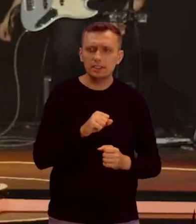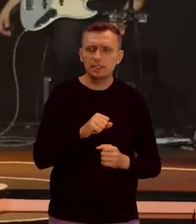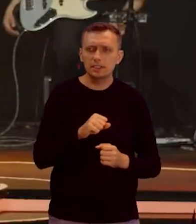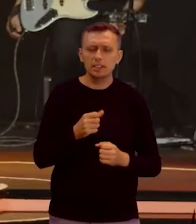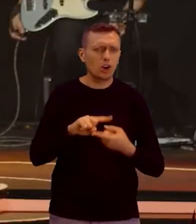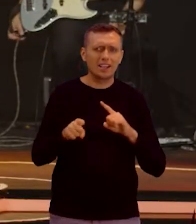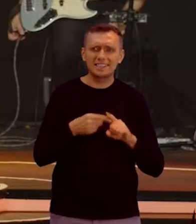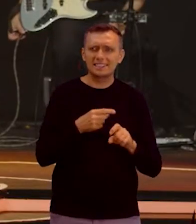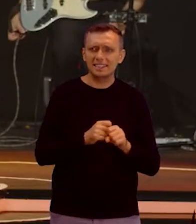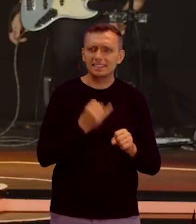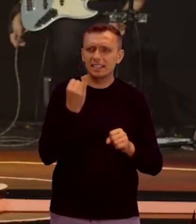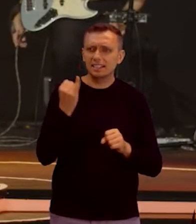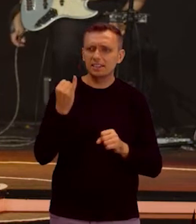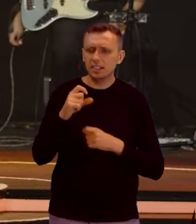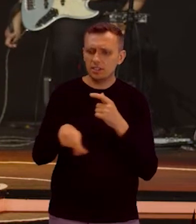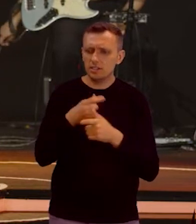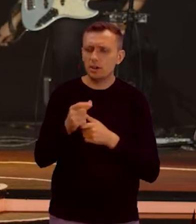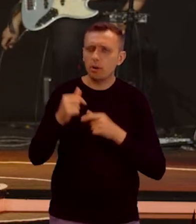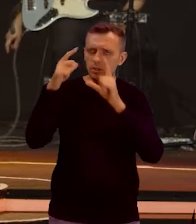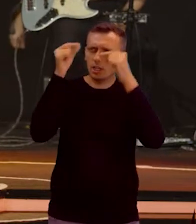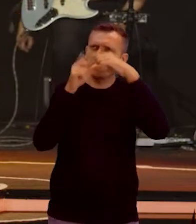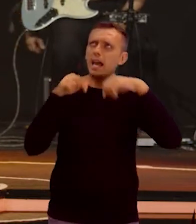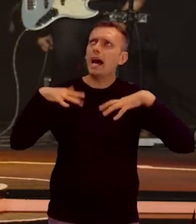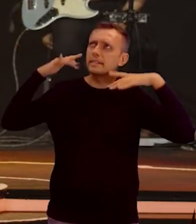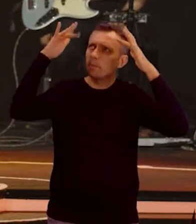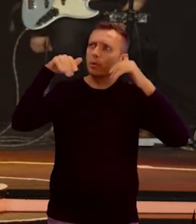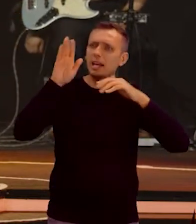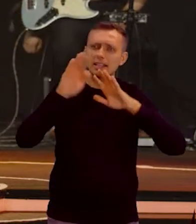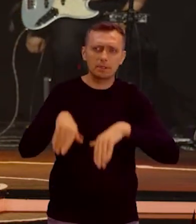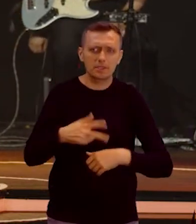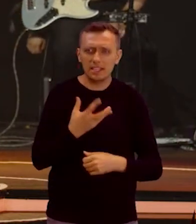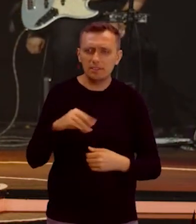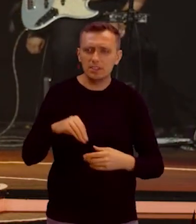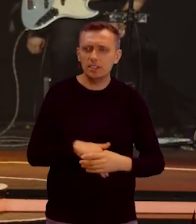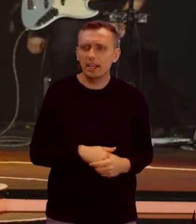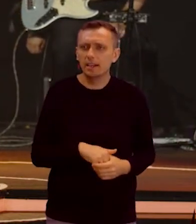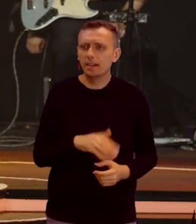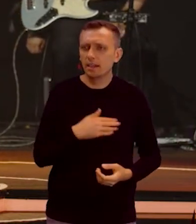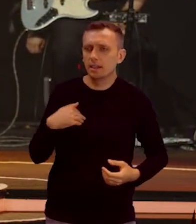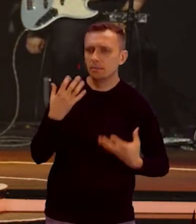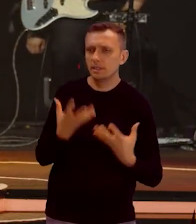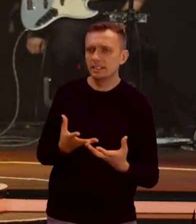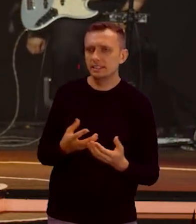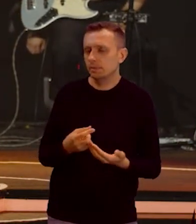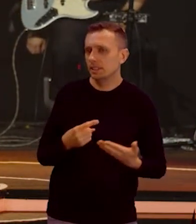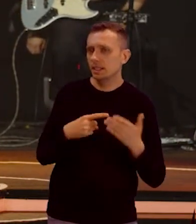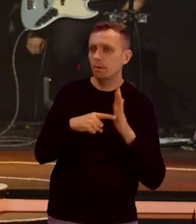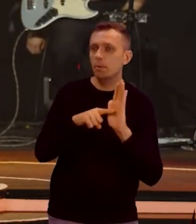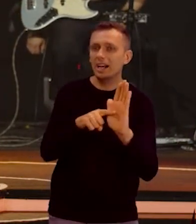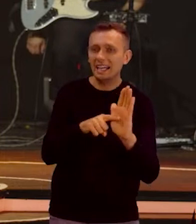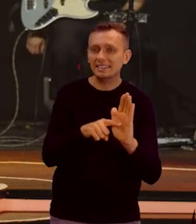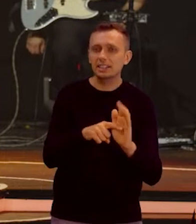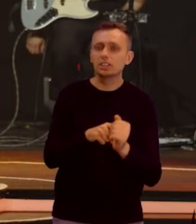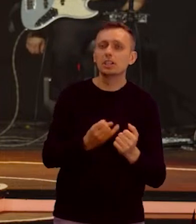a potem je porzucić. Mi chodzi o to i nam chodzi o to, żeby pokazać fenomen dziecięcych myśli,